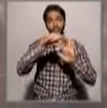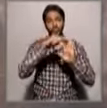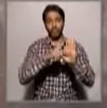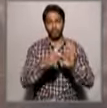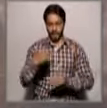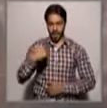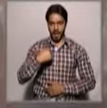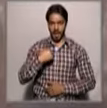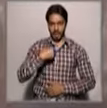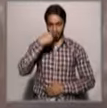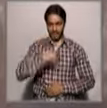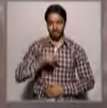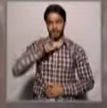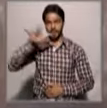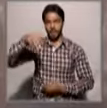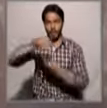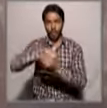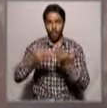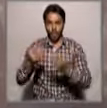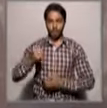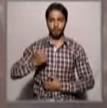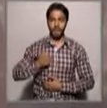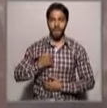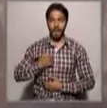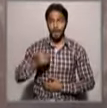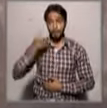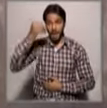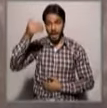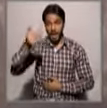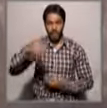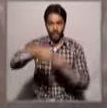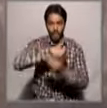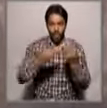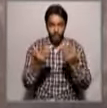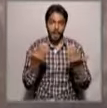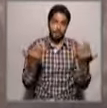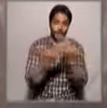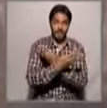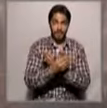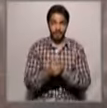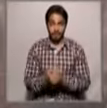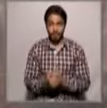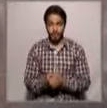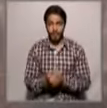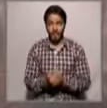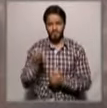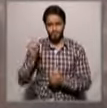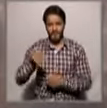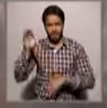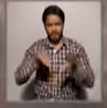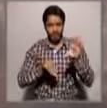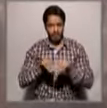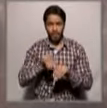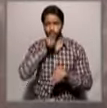عن ابنتها وعن أبيها وعن أخيها. وفي ذلك ما جاء أن النبي صلى الله عليه وسلم وجد رجل يقال له شبرمة يحج عن قريب